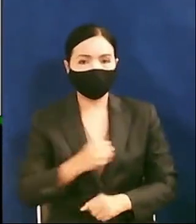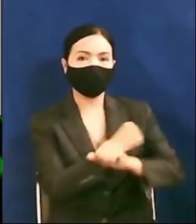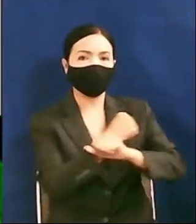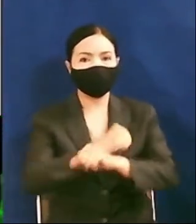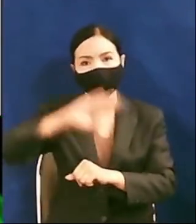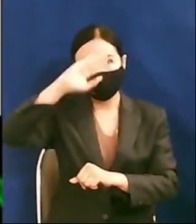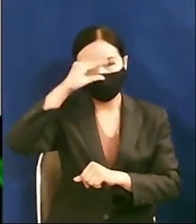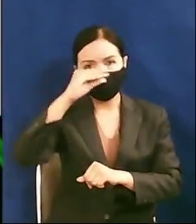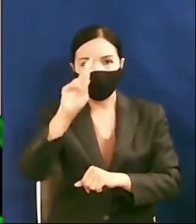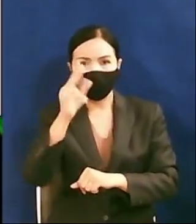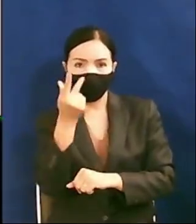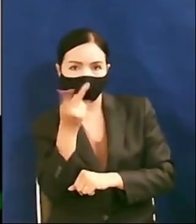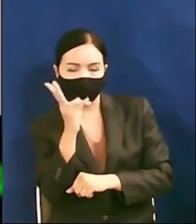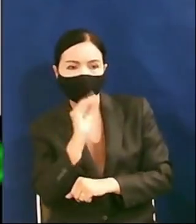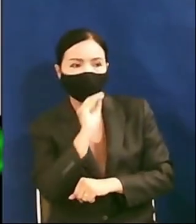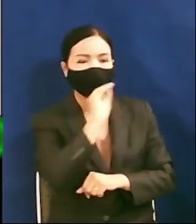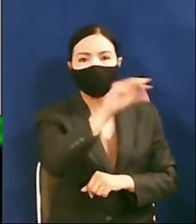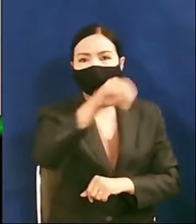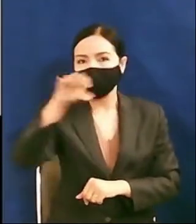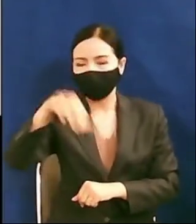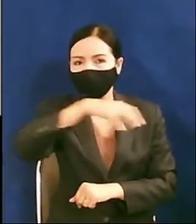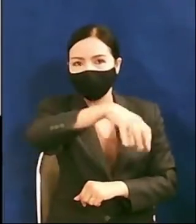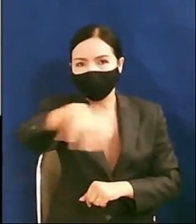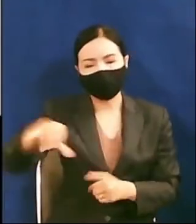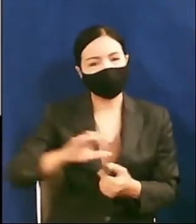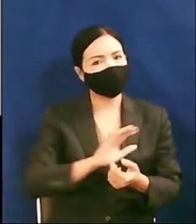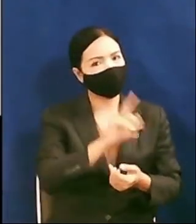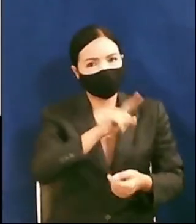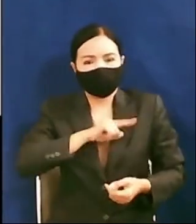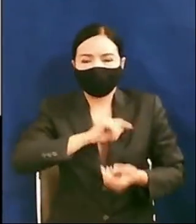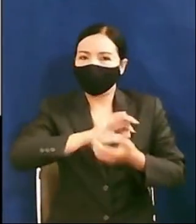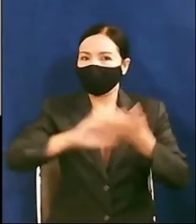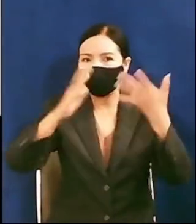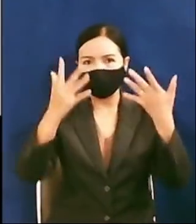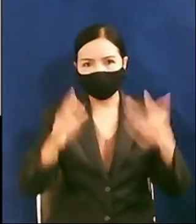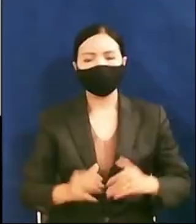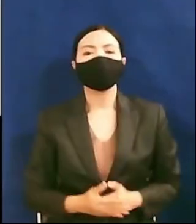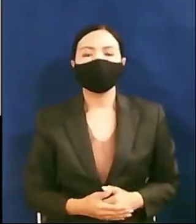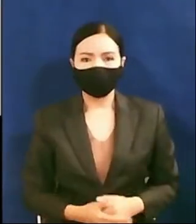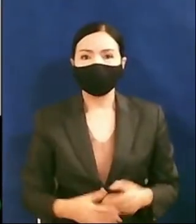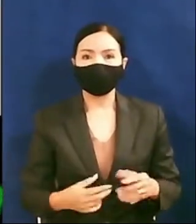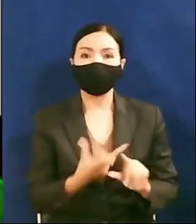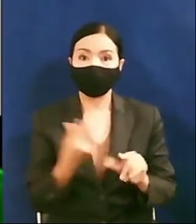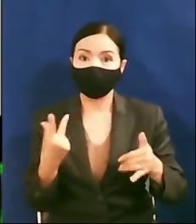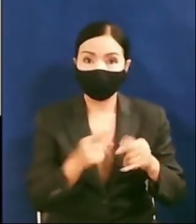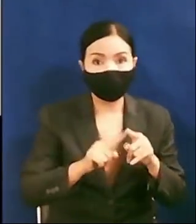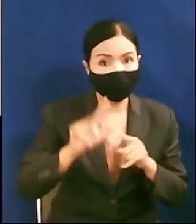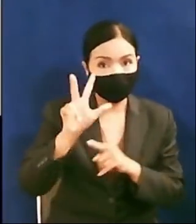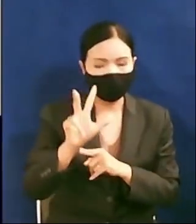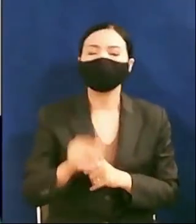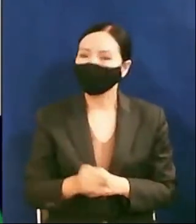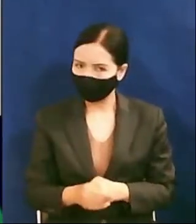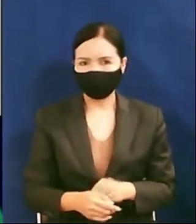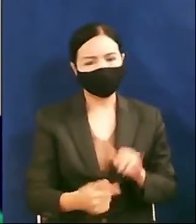จ้งสื่อสารไปยังหน่วยงานที่เกี่ยวข้องต่างๆนะครับว่าในส่วนของการฉีดต้องเป็นไปตามแน